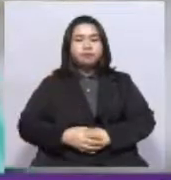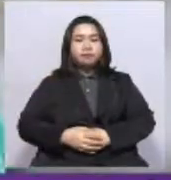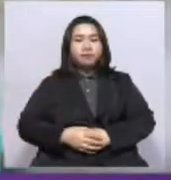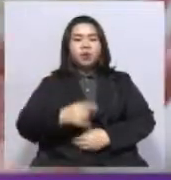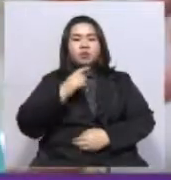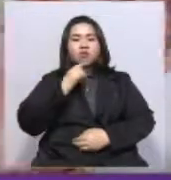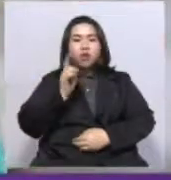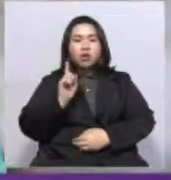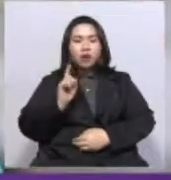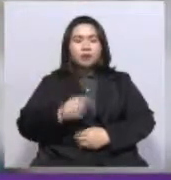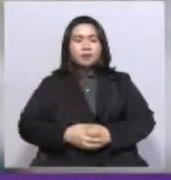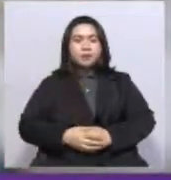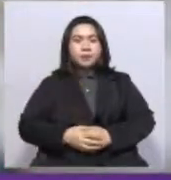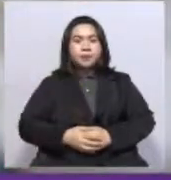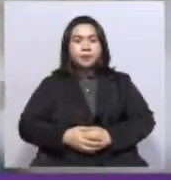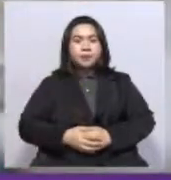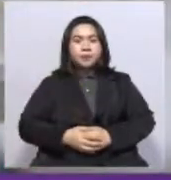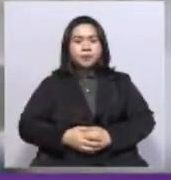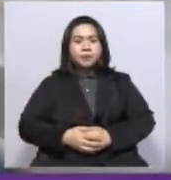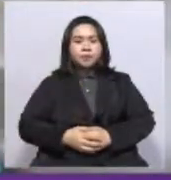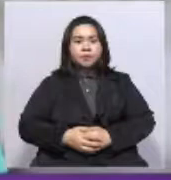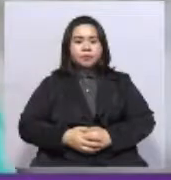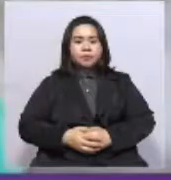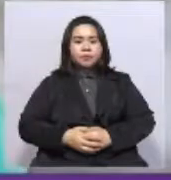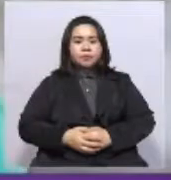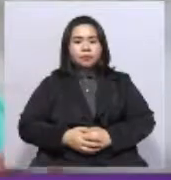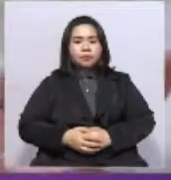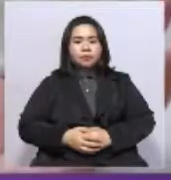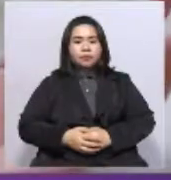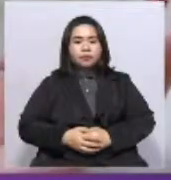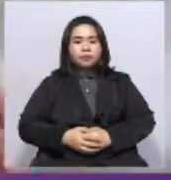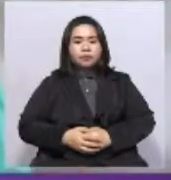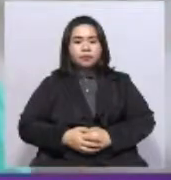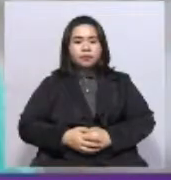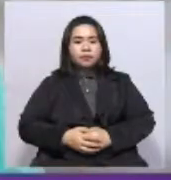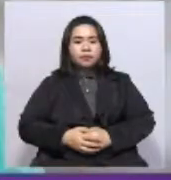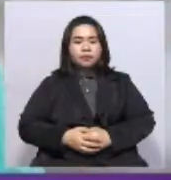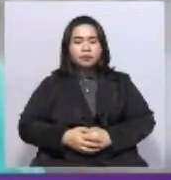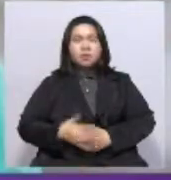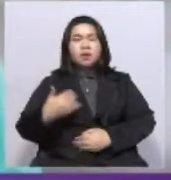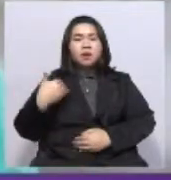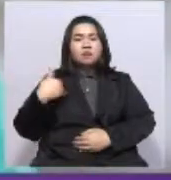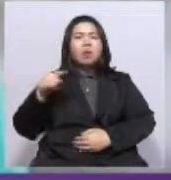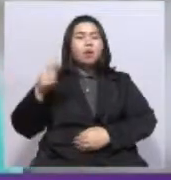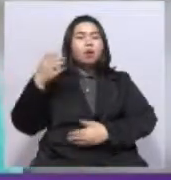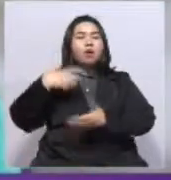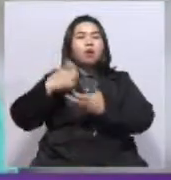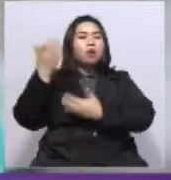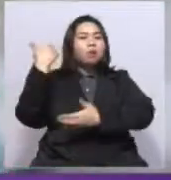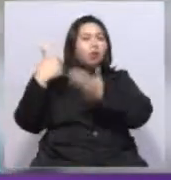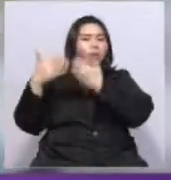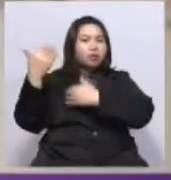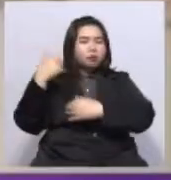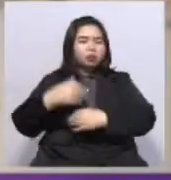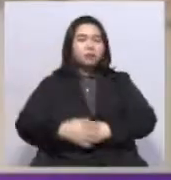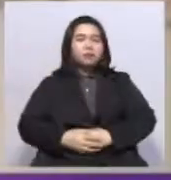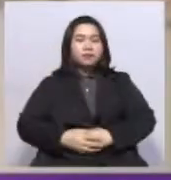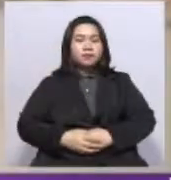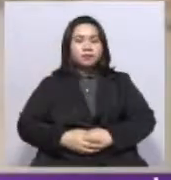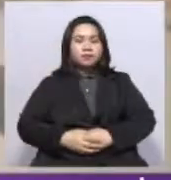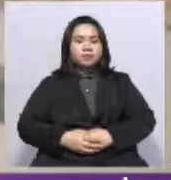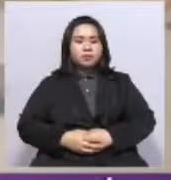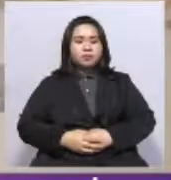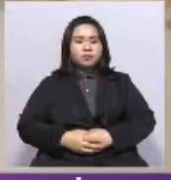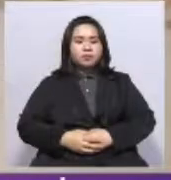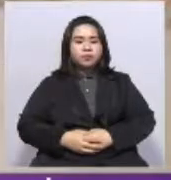2478 ศพนี้ก็มาจากที่คลองบาราโฮไหมที่คลองปารีนั่นแหละ ค่ะ คลองปารีแล้วก็มาฝังที่นี่